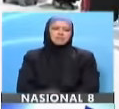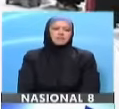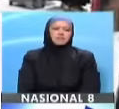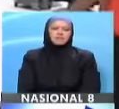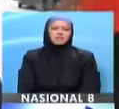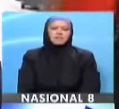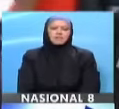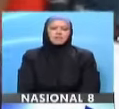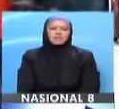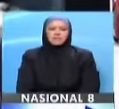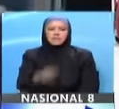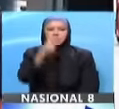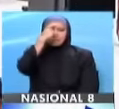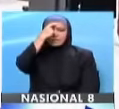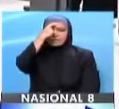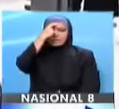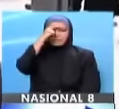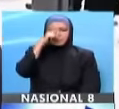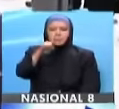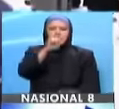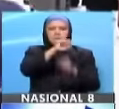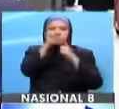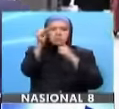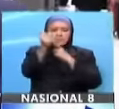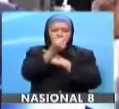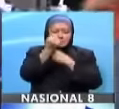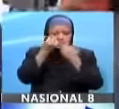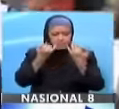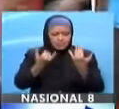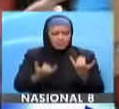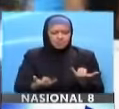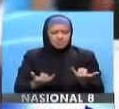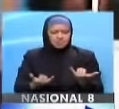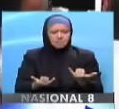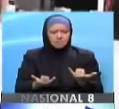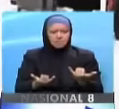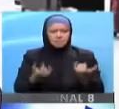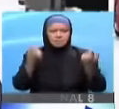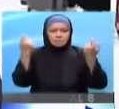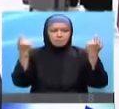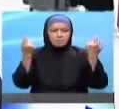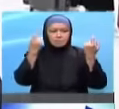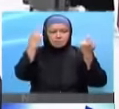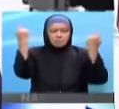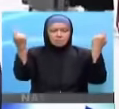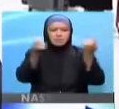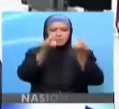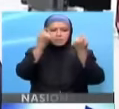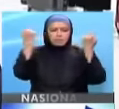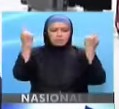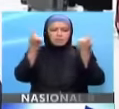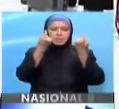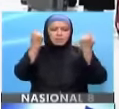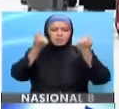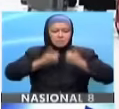Okey, untuk keadaan sekarang ni sempena cuti untuk